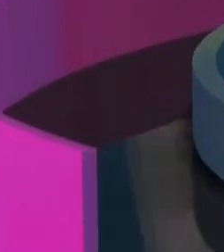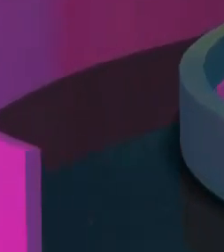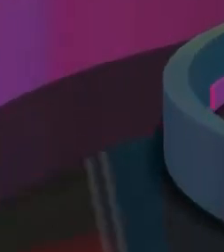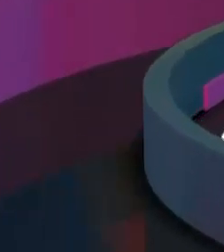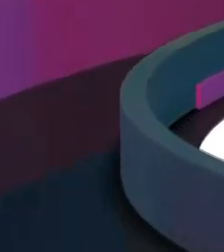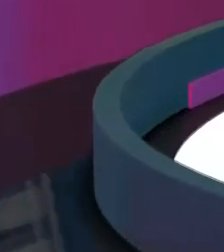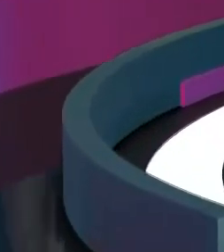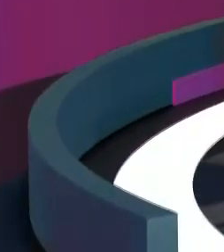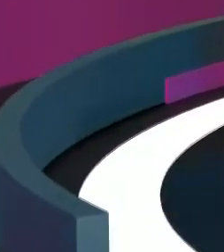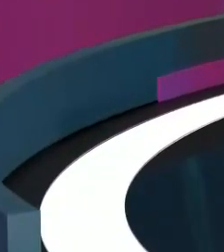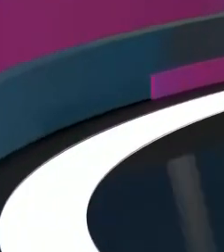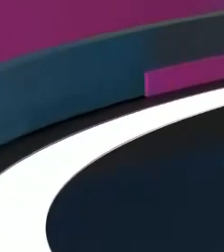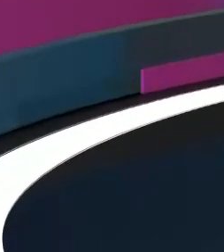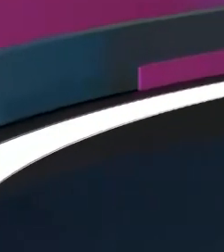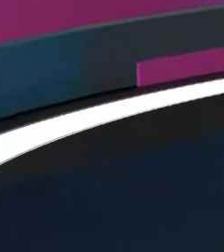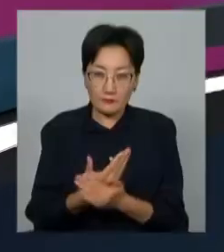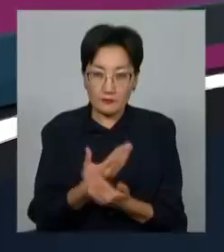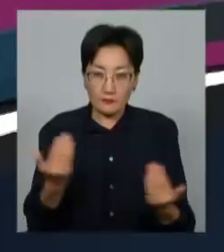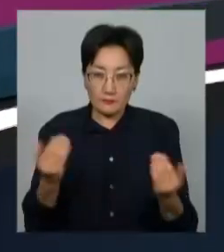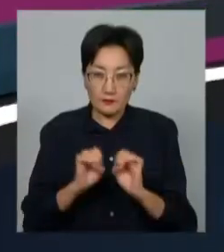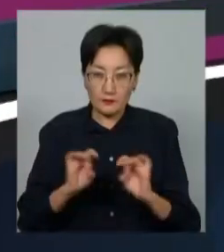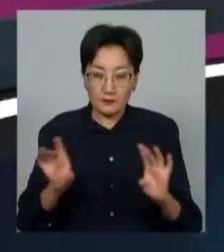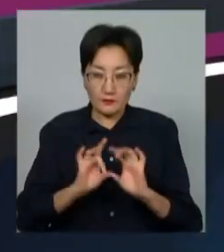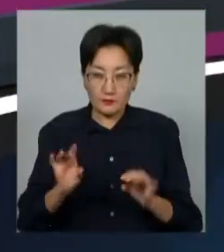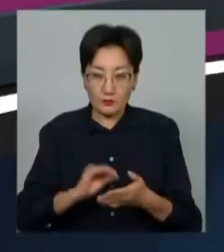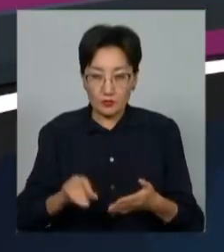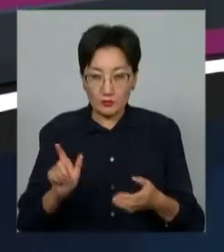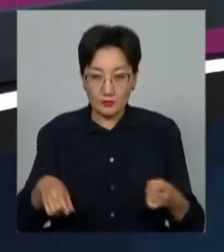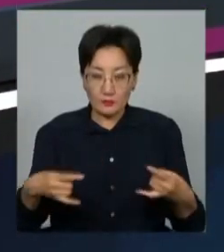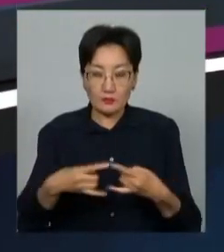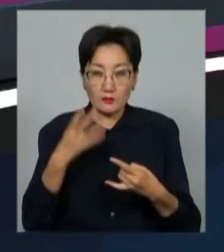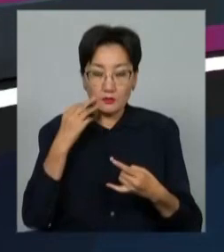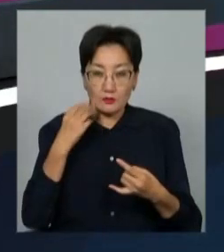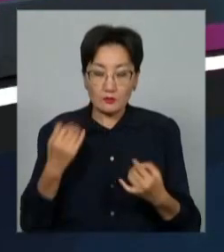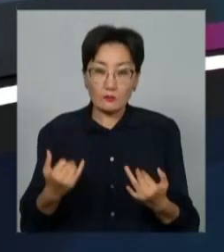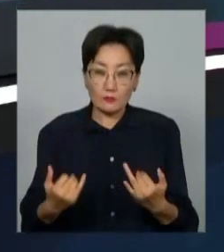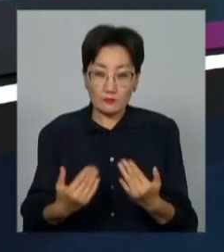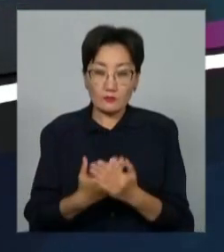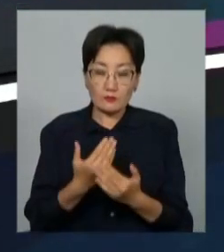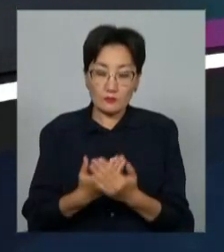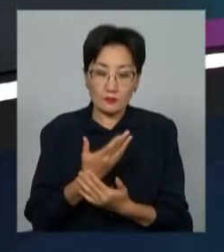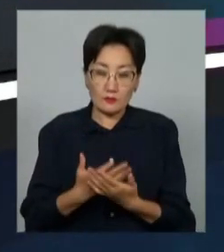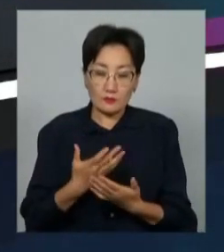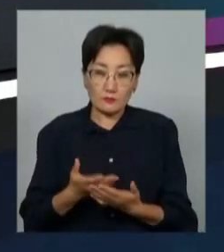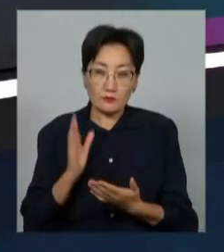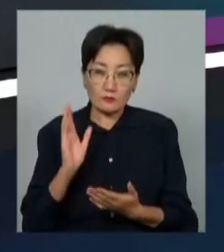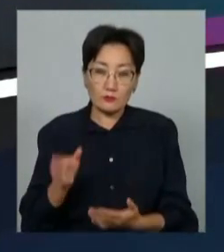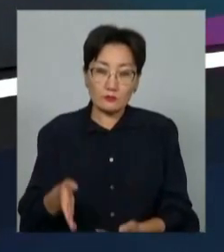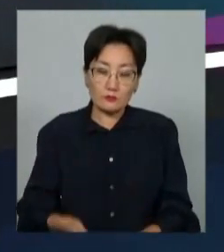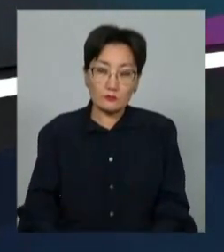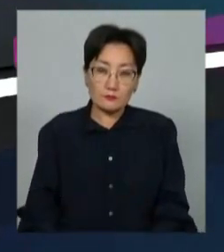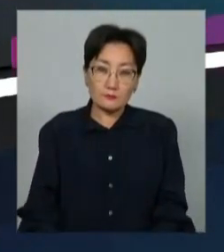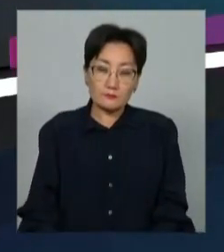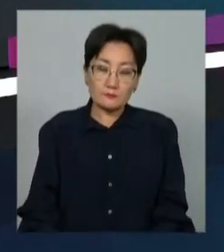Здравствуйте. В эфире телеканал «Алматы». Дневной выпуск новостей в студии Дина Жанабекова и моя коллега Булбул Калнурказа. А сейчас коротко о главном к этому